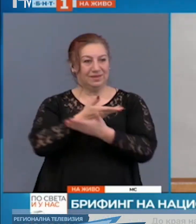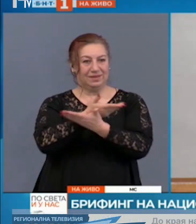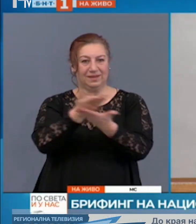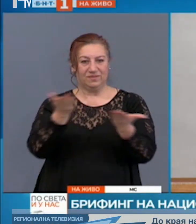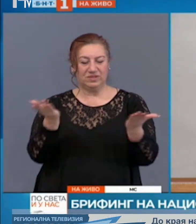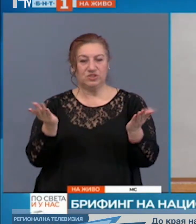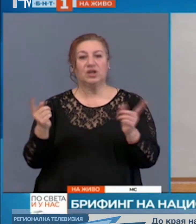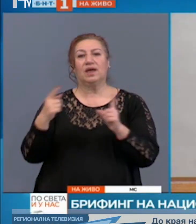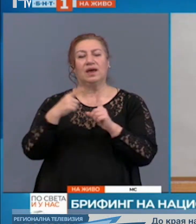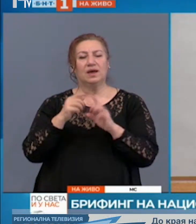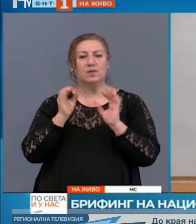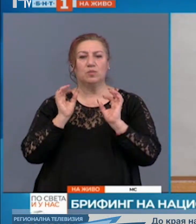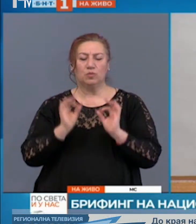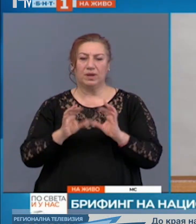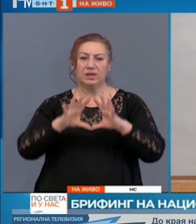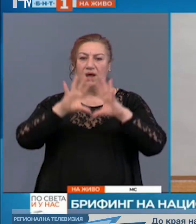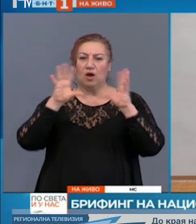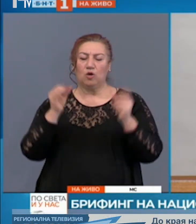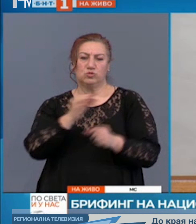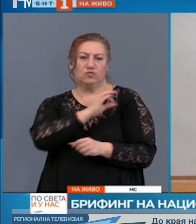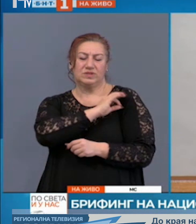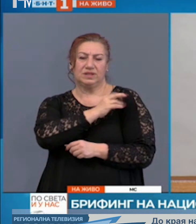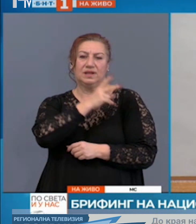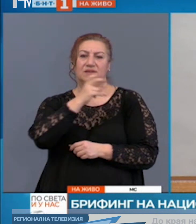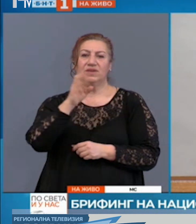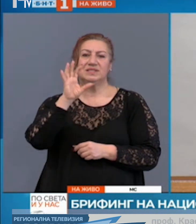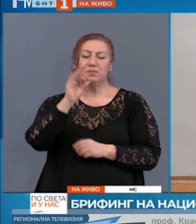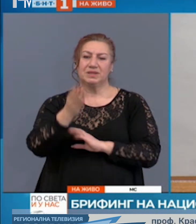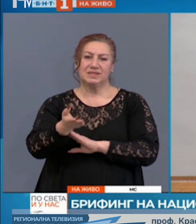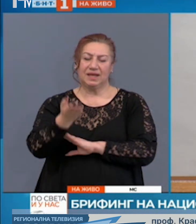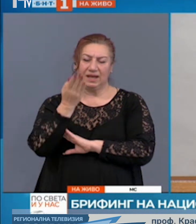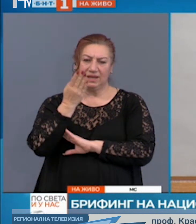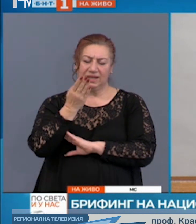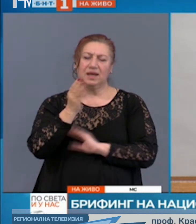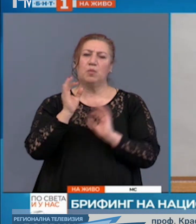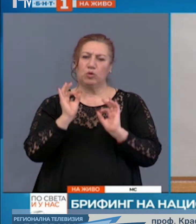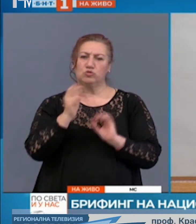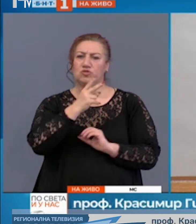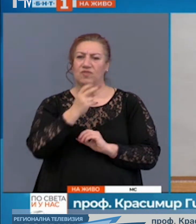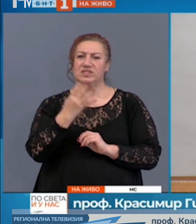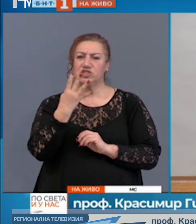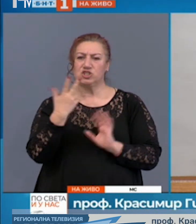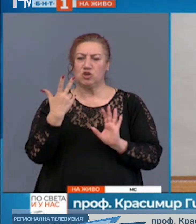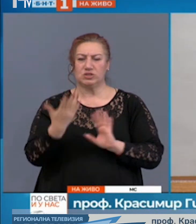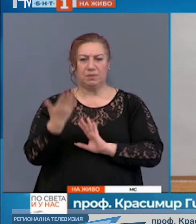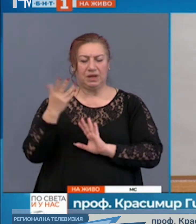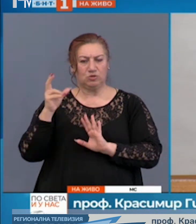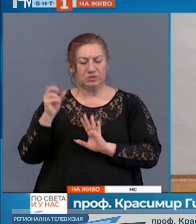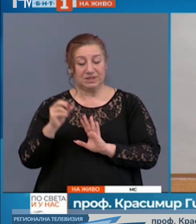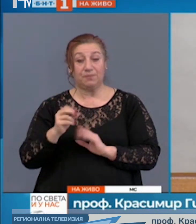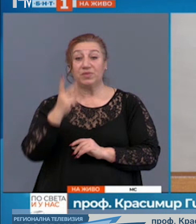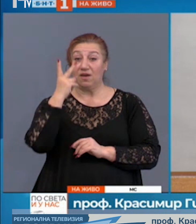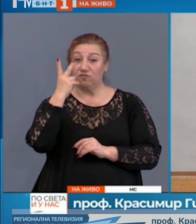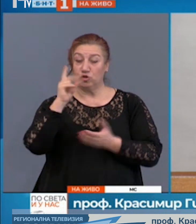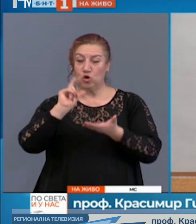Към момента общо възстановени са около 250 хиляди, 268 хиляди и 80. Втора ЕГЛА са